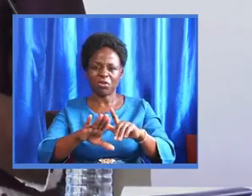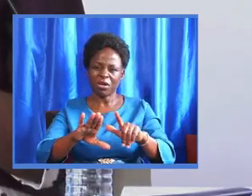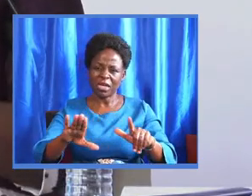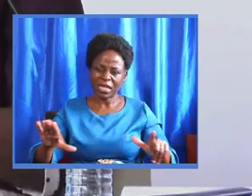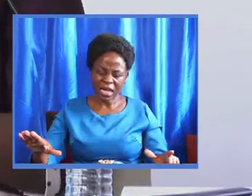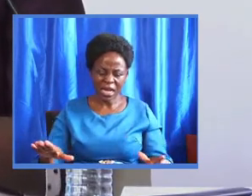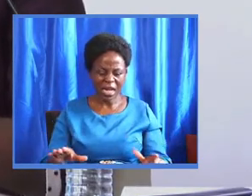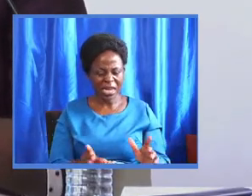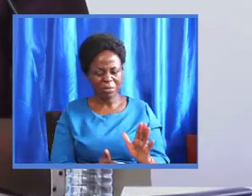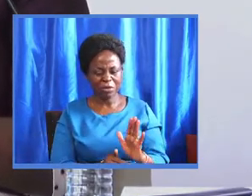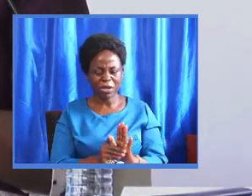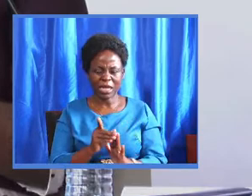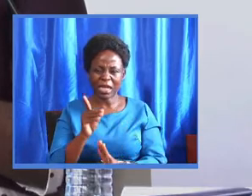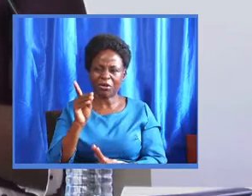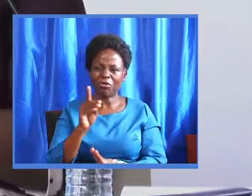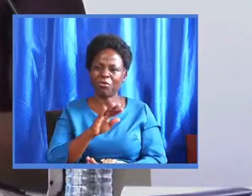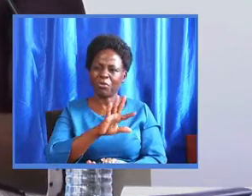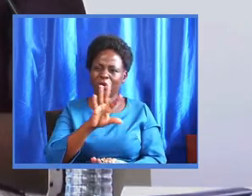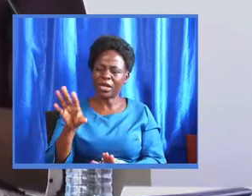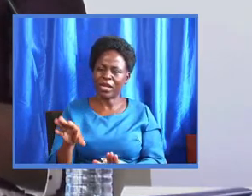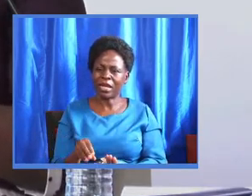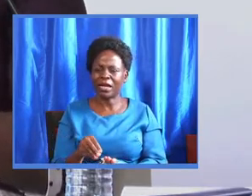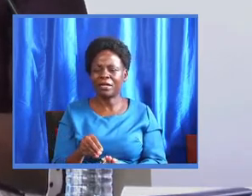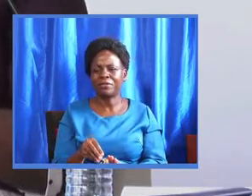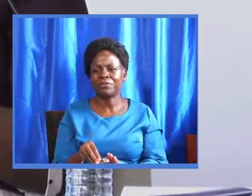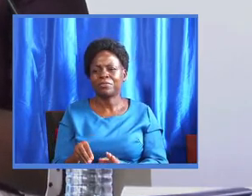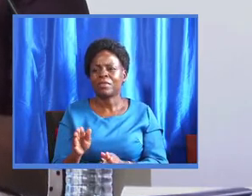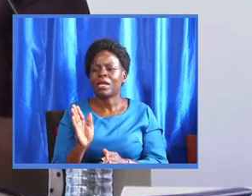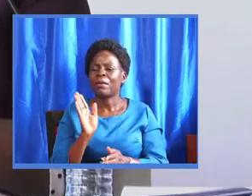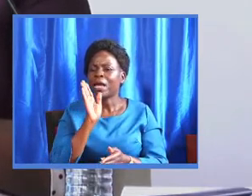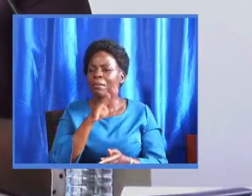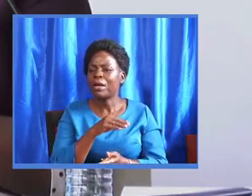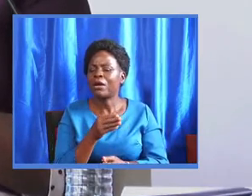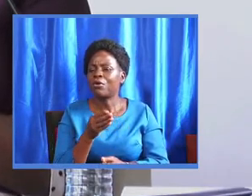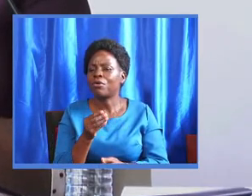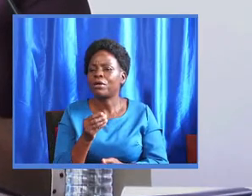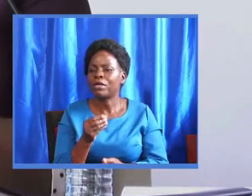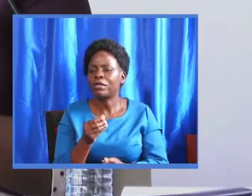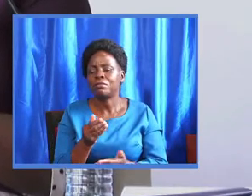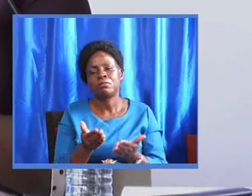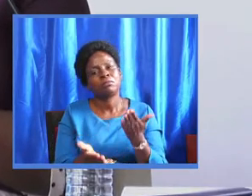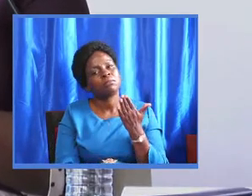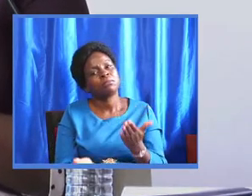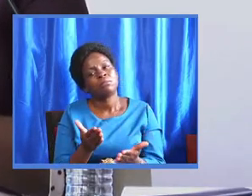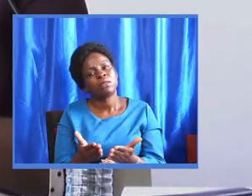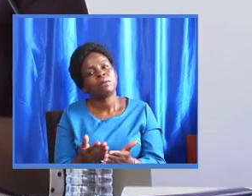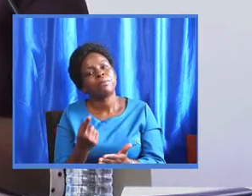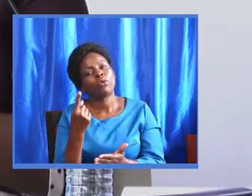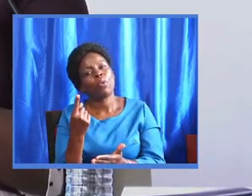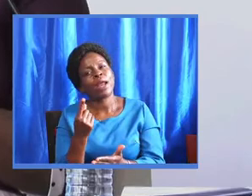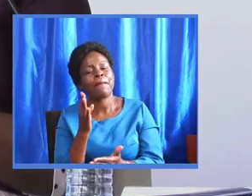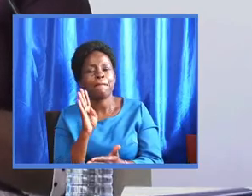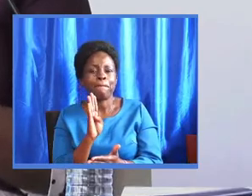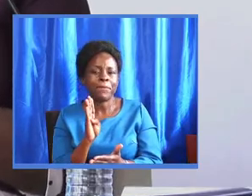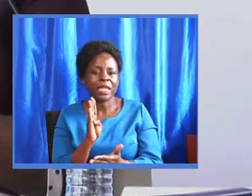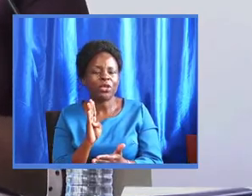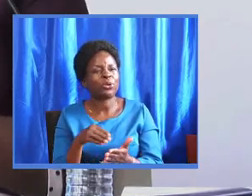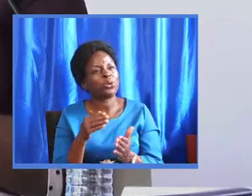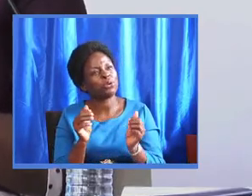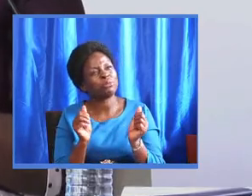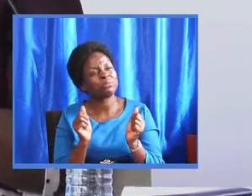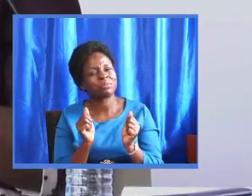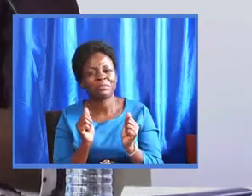ne bye wateekako nga byakutwalira obyamalawo ensimbi katugeze akawumbi kamu oba obukadde